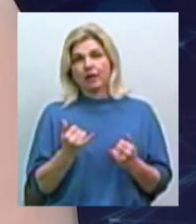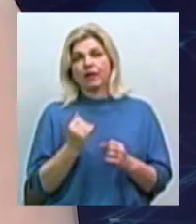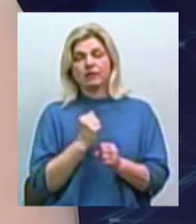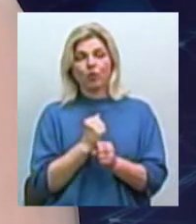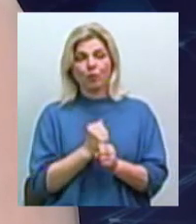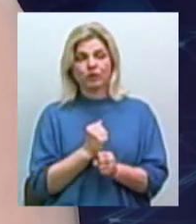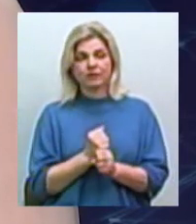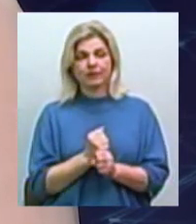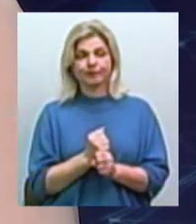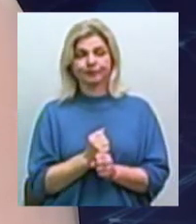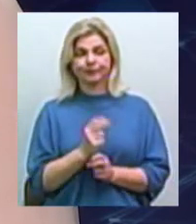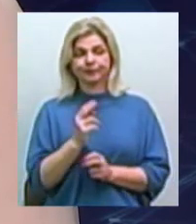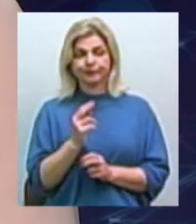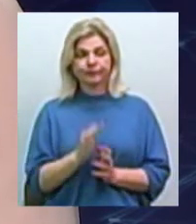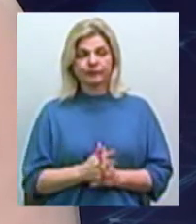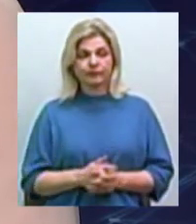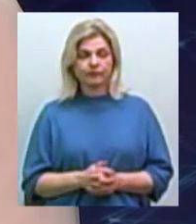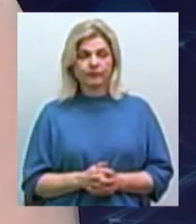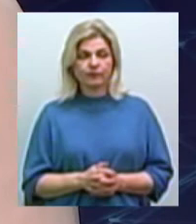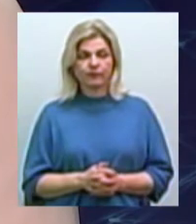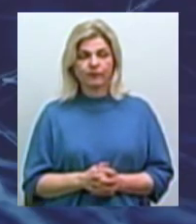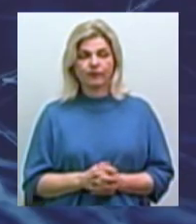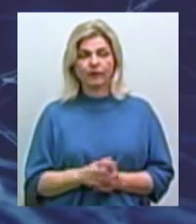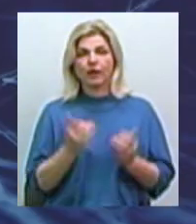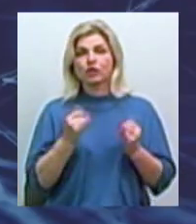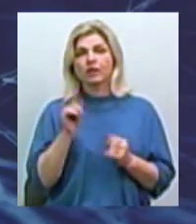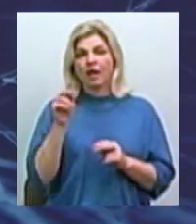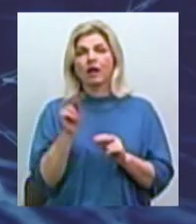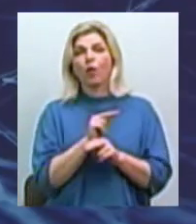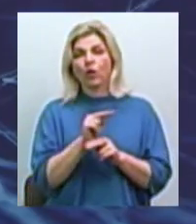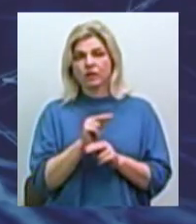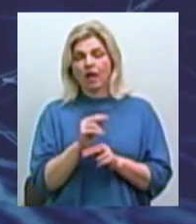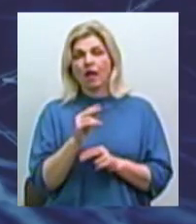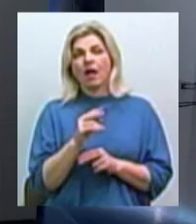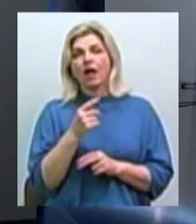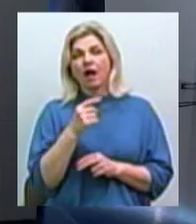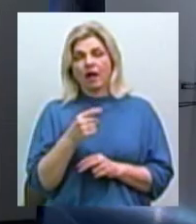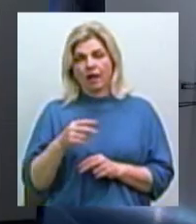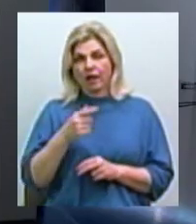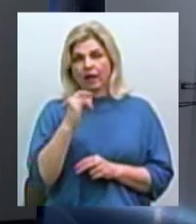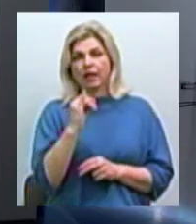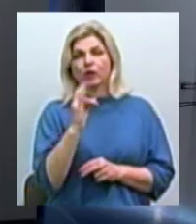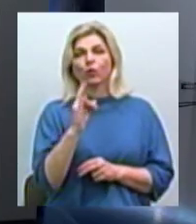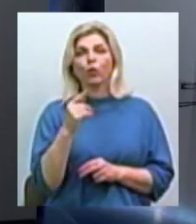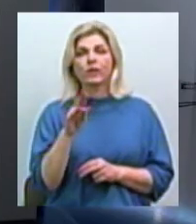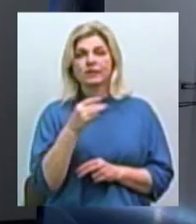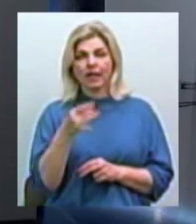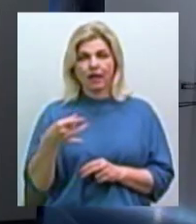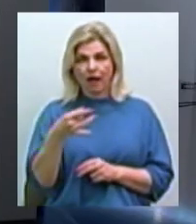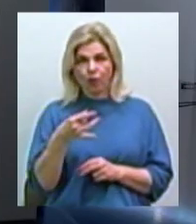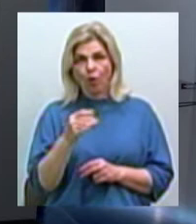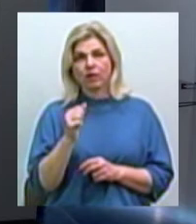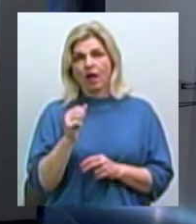проводиться у нас реконструкція в Інгульській адміністрації на проспекті Богоявленському, а надаються такі